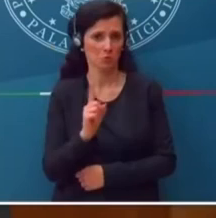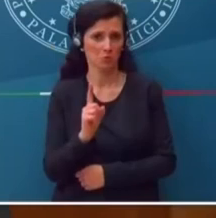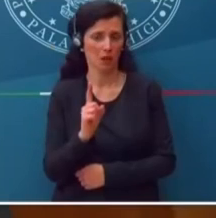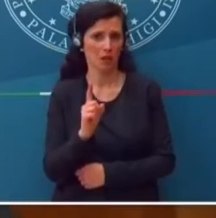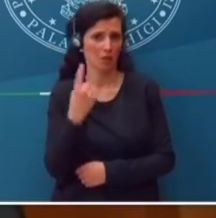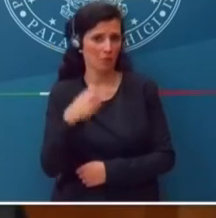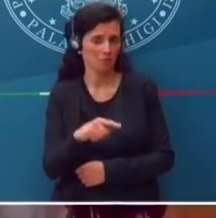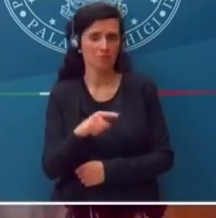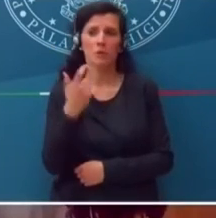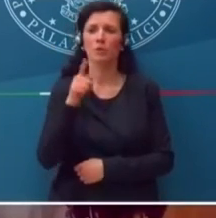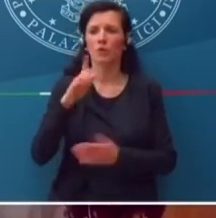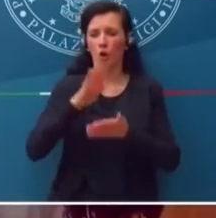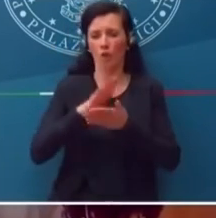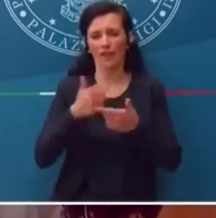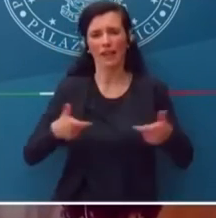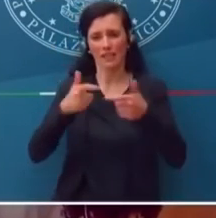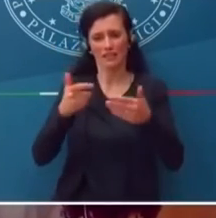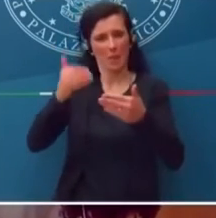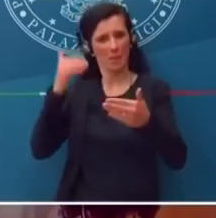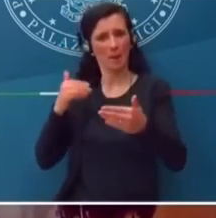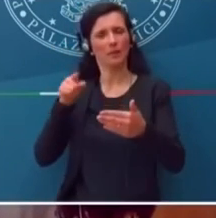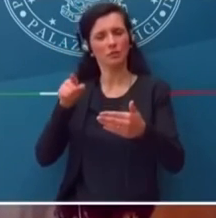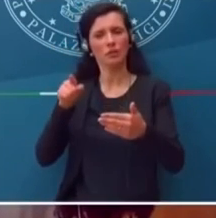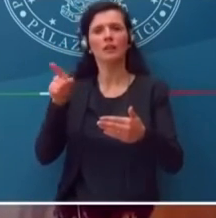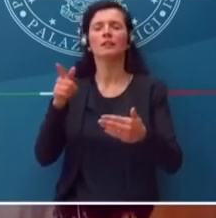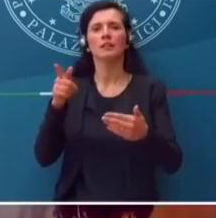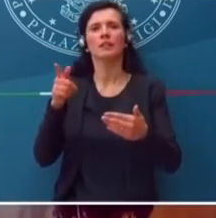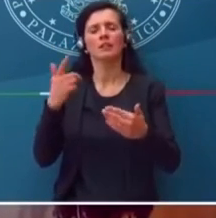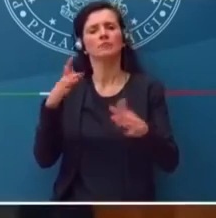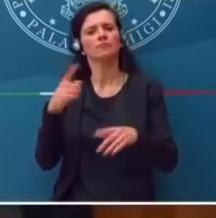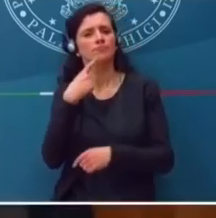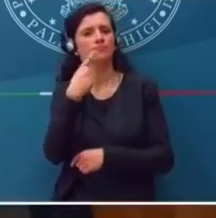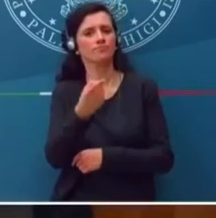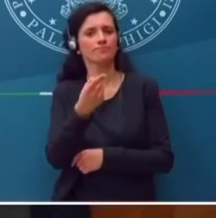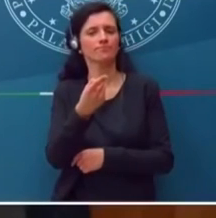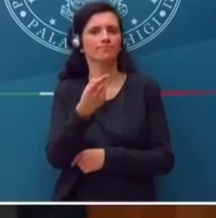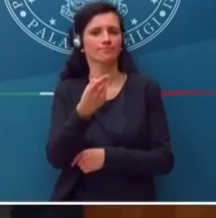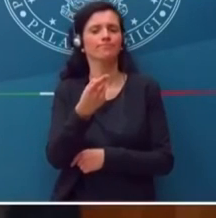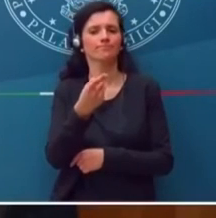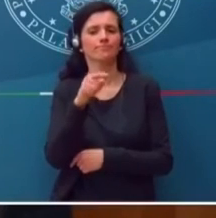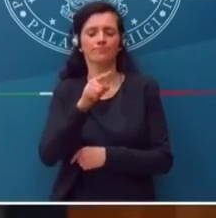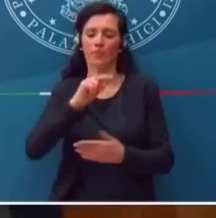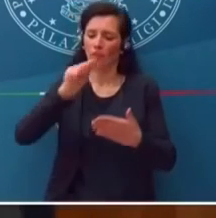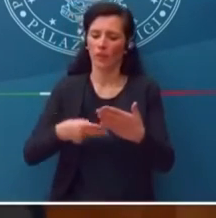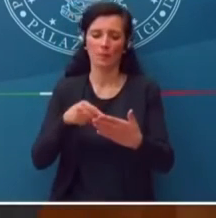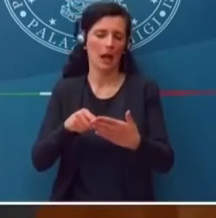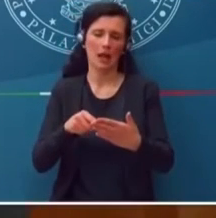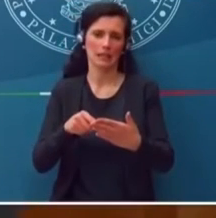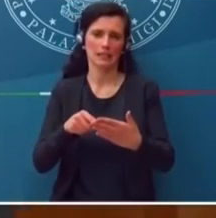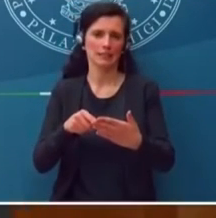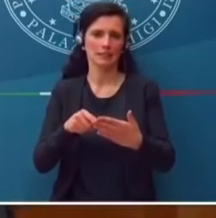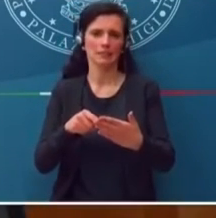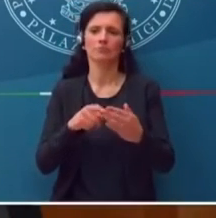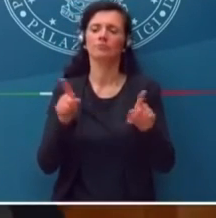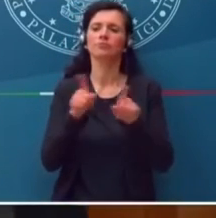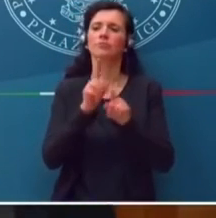cosa del genere. Lei nella scorsa conferenza stampa aveva avvertito appunto della inopportunità di firmare questi contratti da parte di alcune regioni